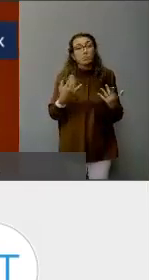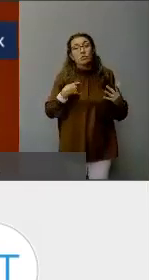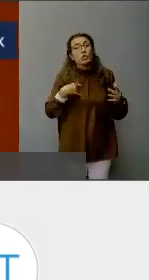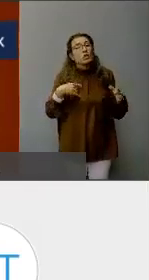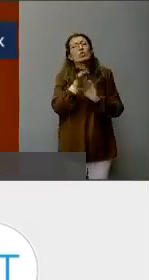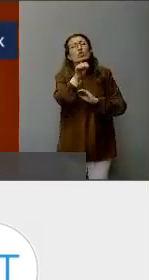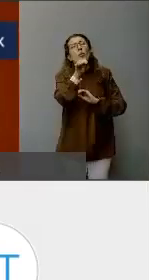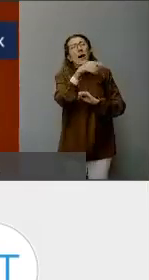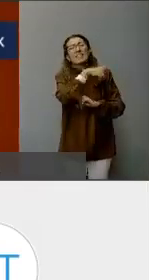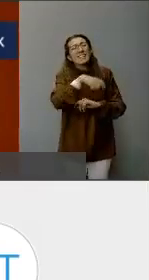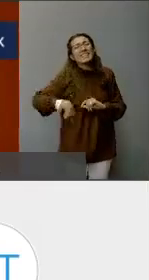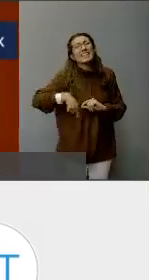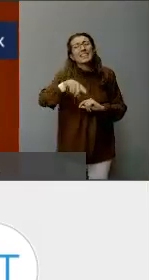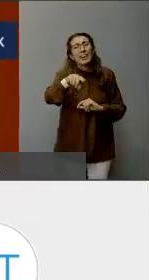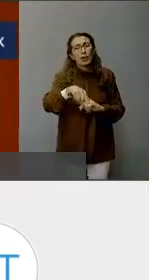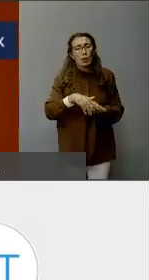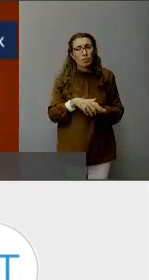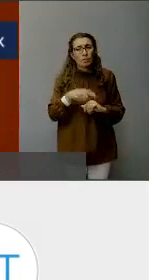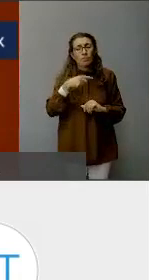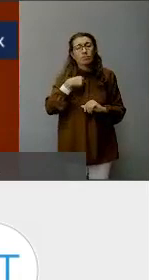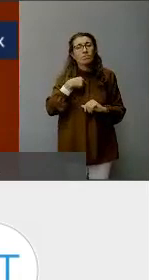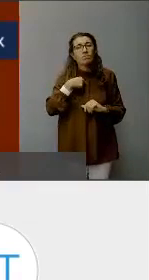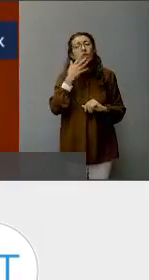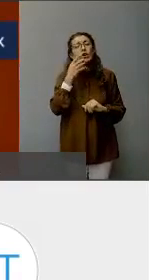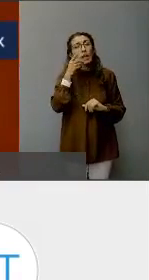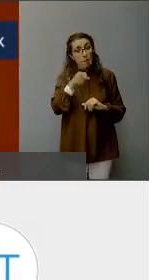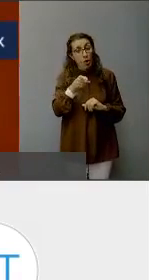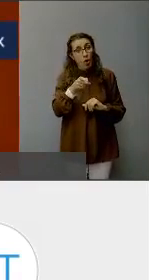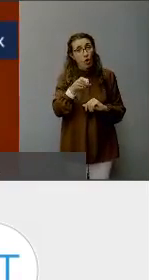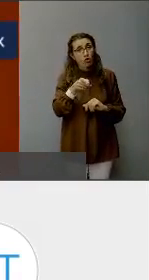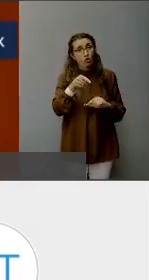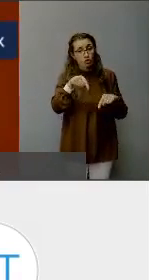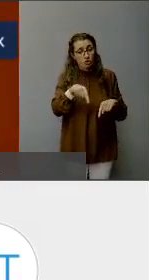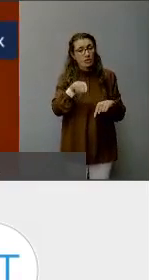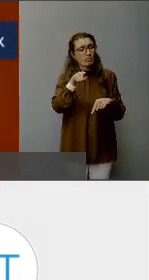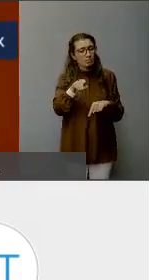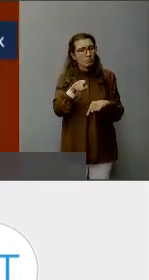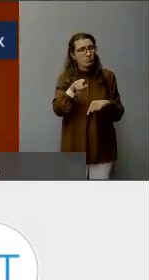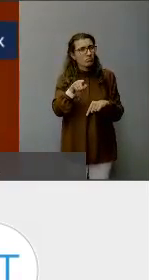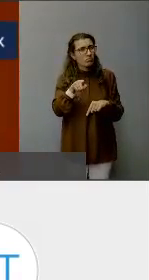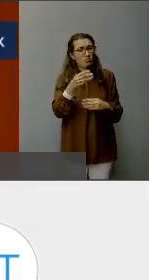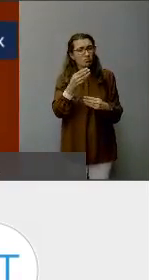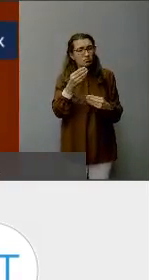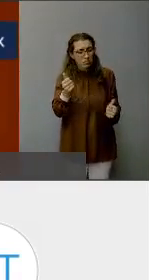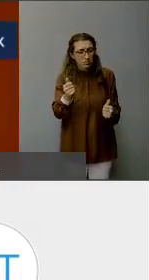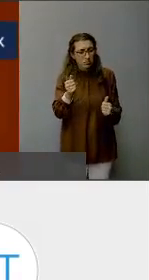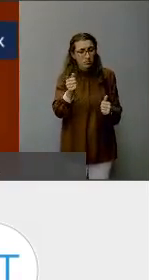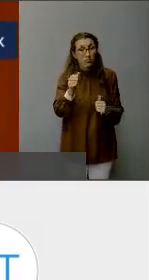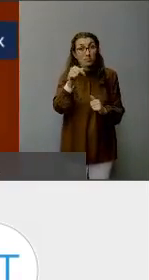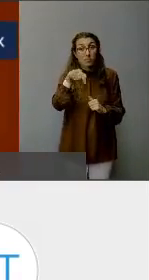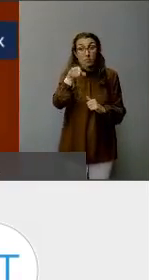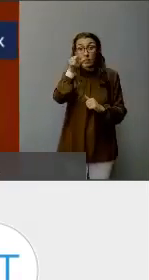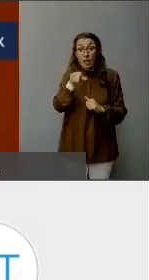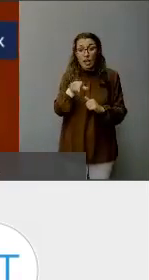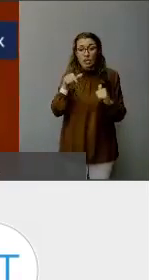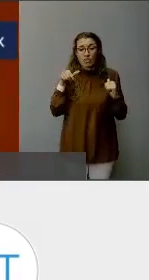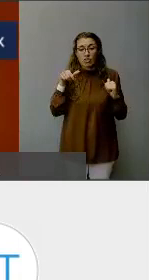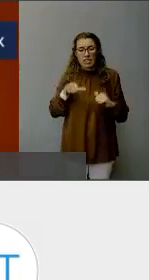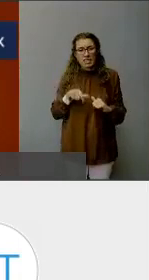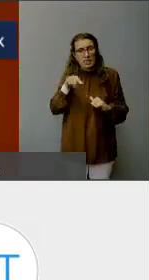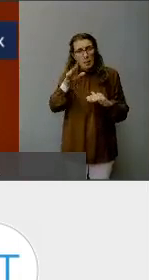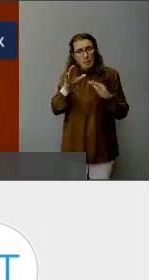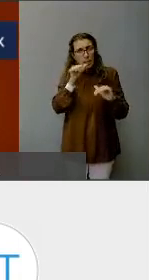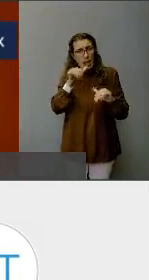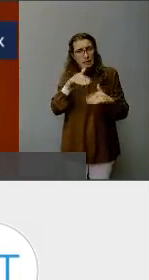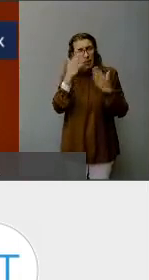domanda signor sindaco vorremmo che lei oggi sgombrasse il campo dal dubbio che mi ha insegnato un cittadino questa mattina al bar ovvero che il